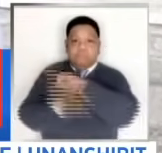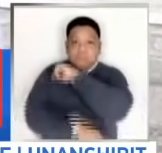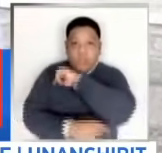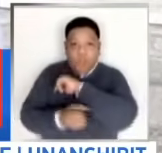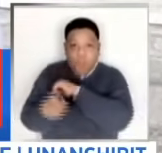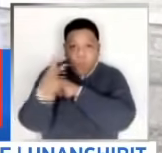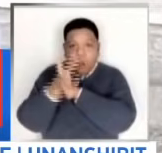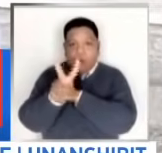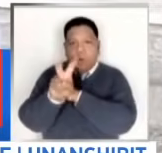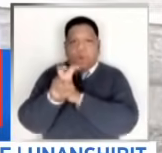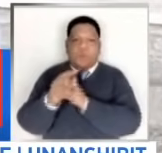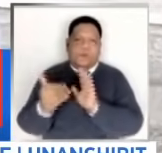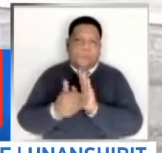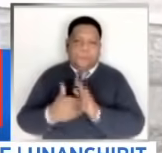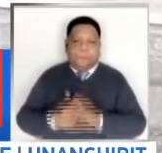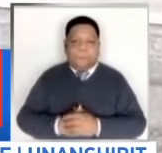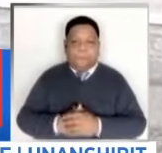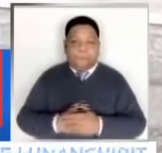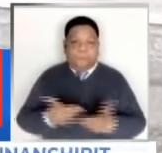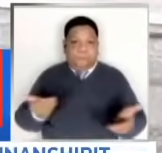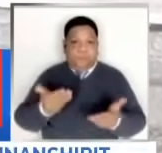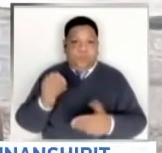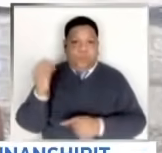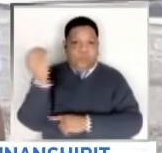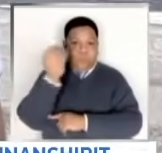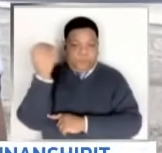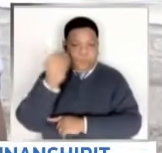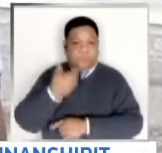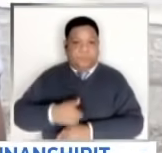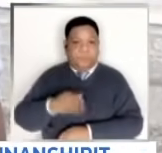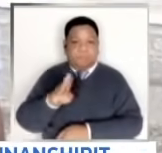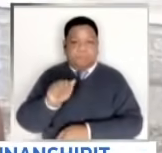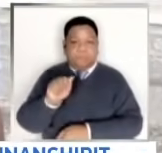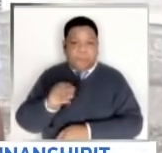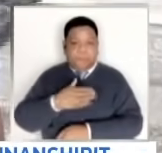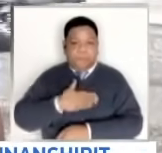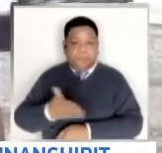pesos. Live mula rito sa Ortigas Avenue Extension, Bam Alegre, buong puso para sa Pilipino.